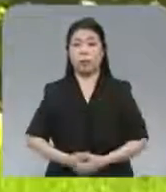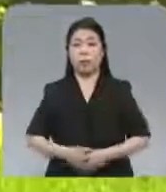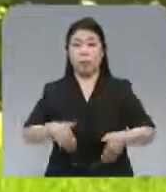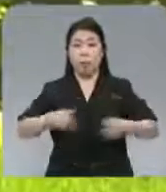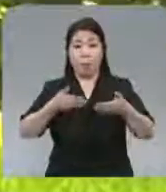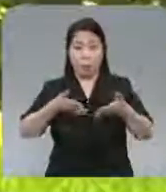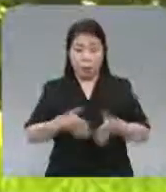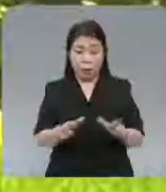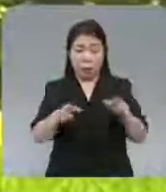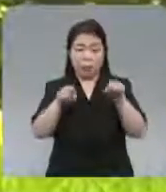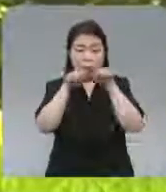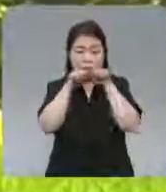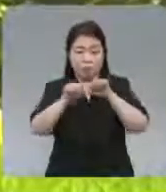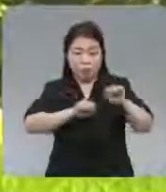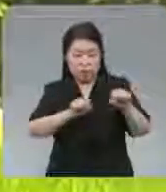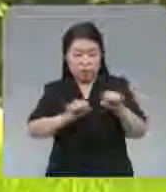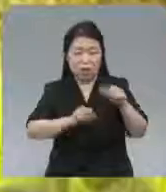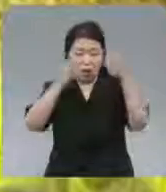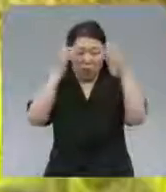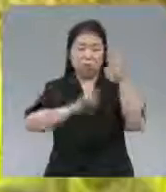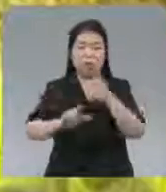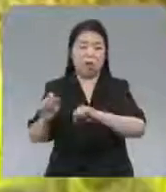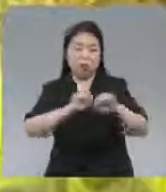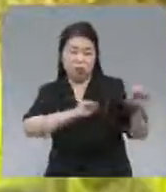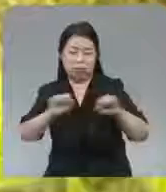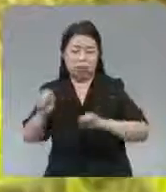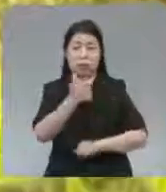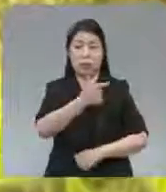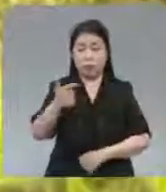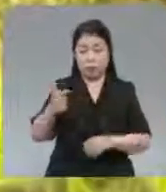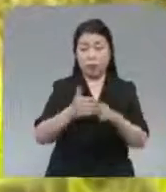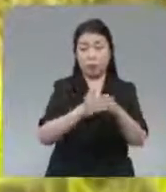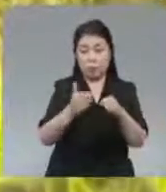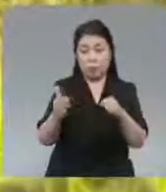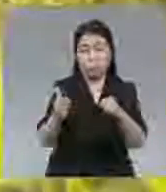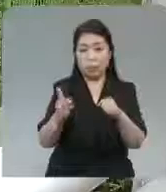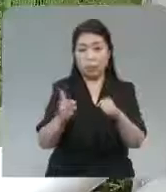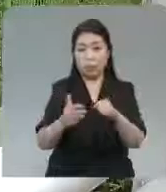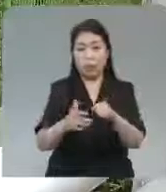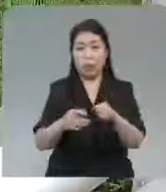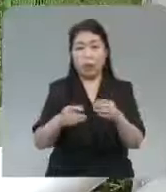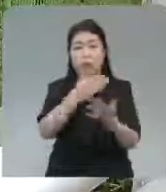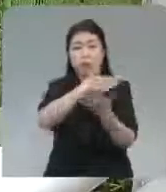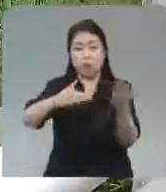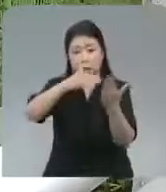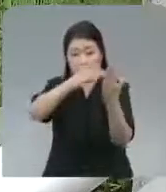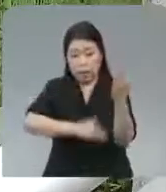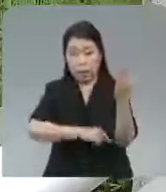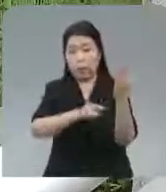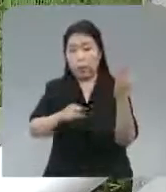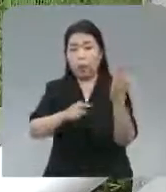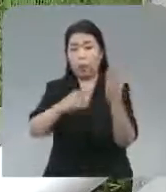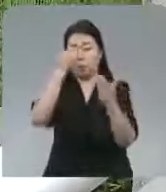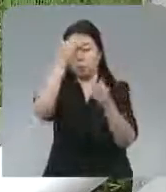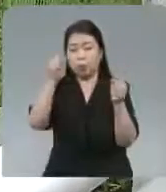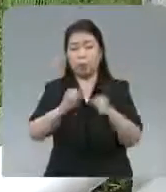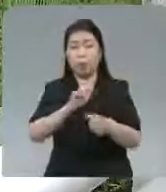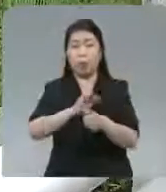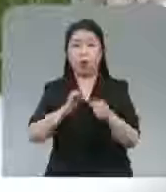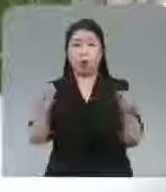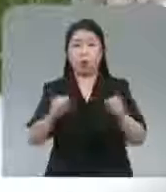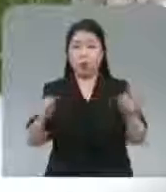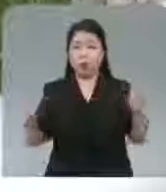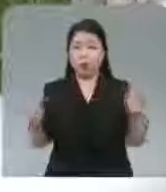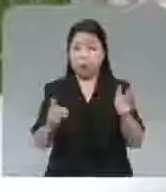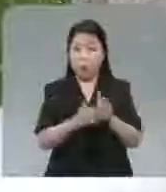segera melakukan disinfeksi pihak berwenang mengatakan tidak dapat mengesampingkan Adanya kemungkinan virus flu babi Afrika itu menyebar